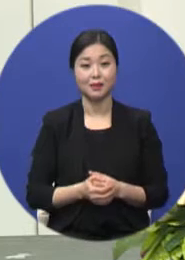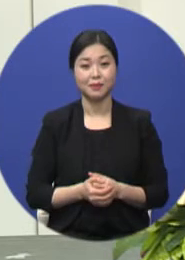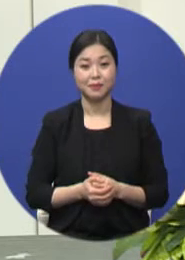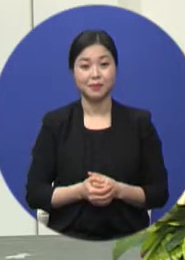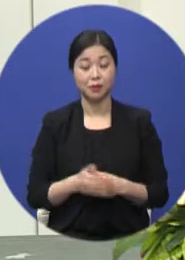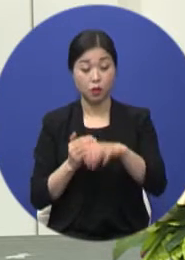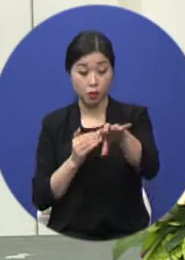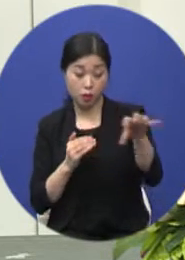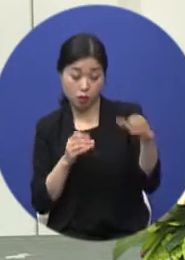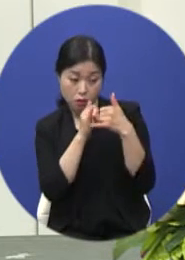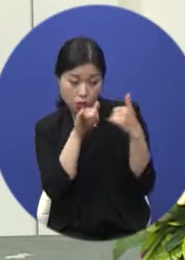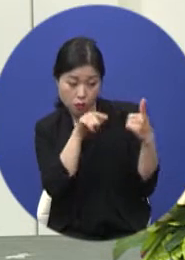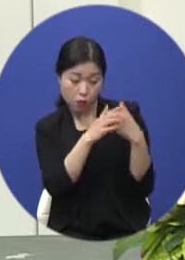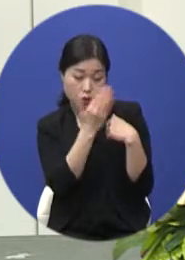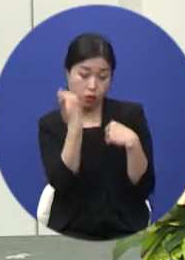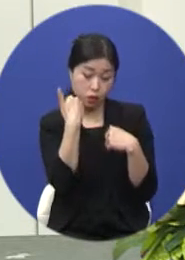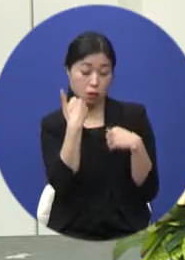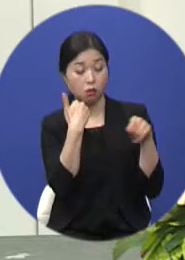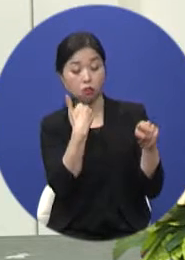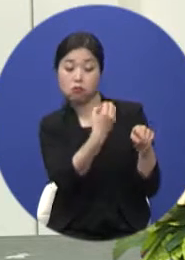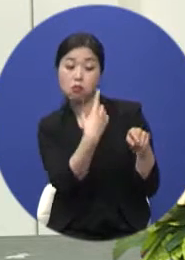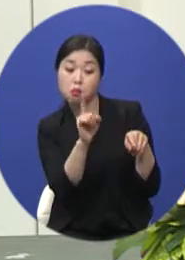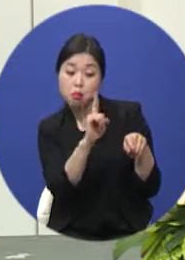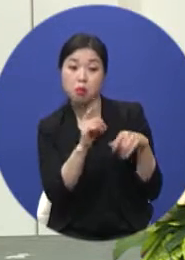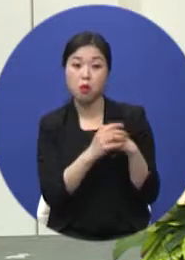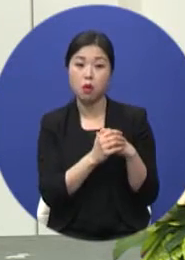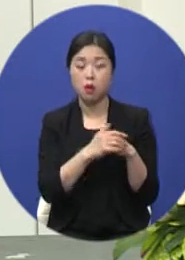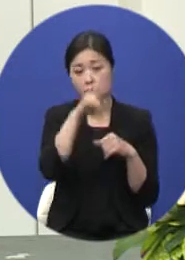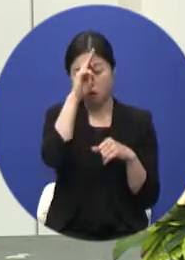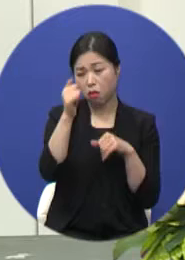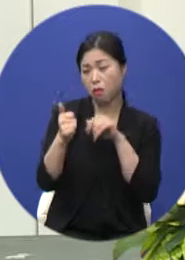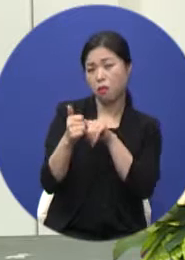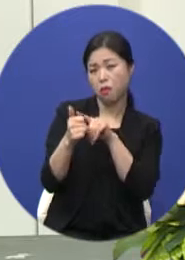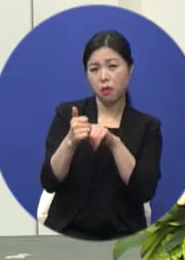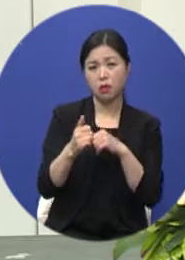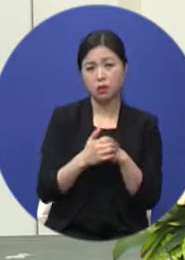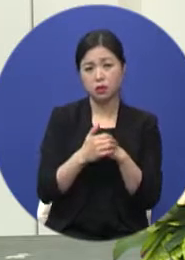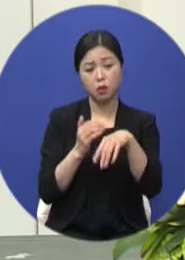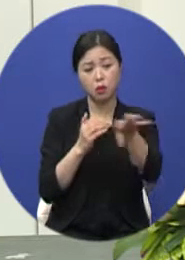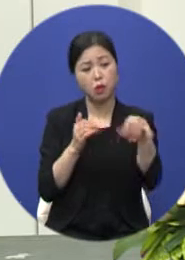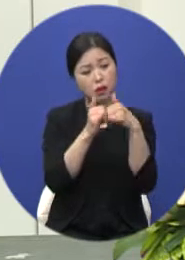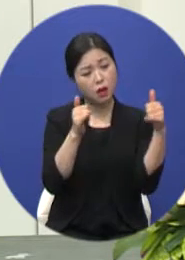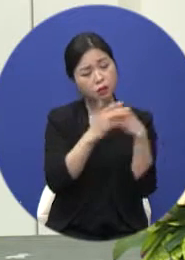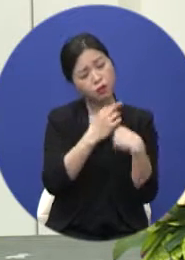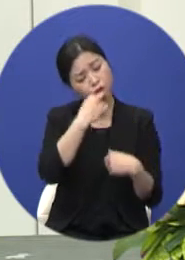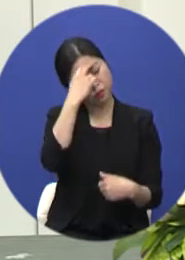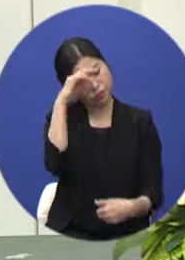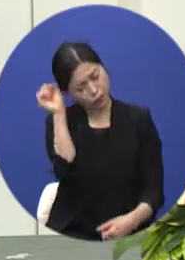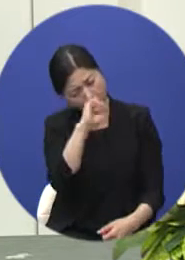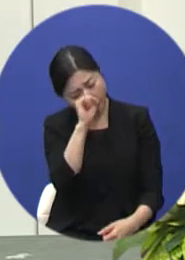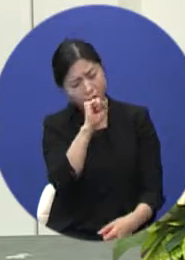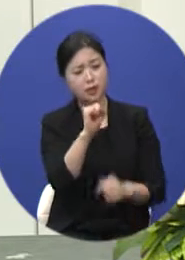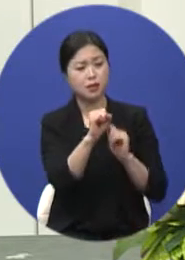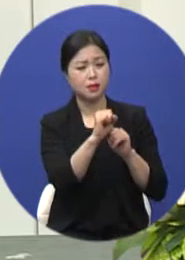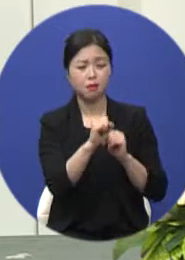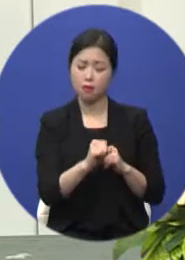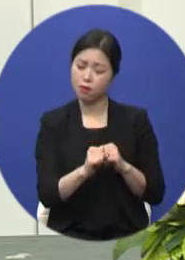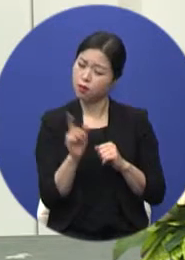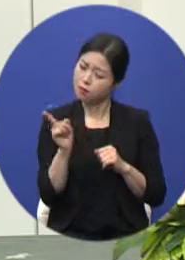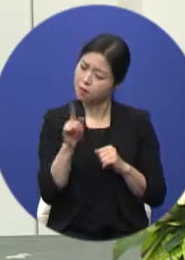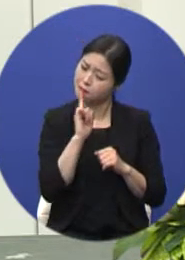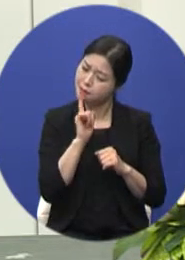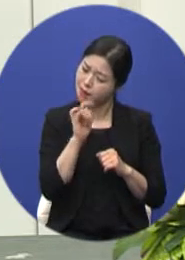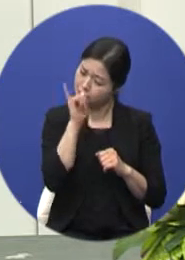우리 주변에서 요즘에 반응이 아 최 박사는 뭐 이렇게 주변 사람들이 술을 좋아하는 걸로 다 평이 나 있어